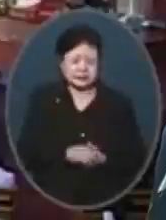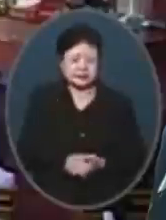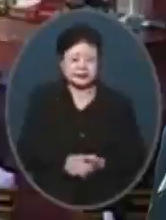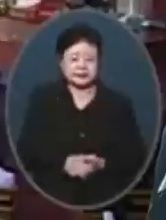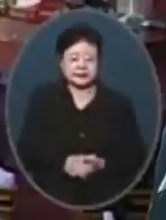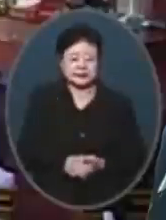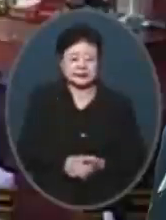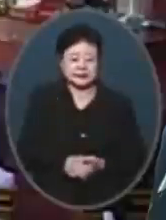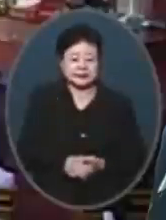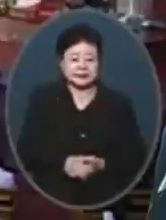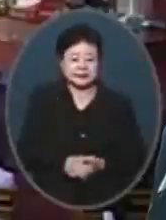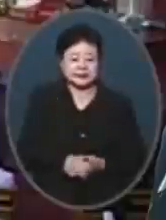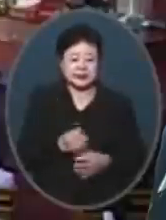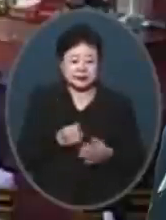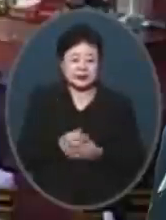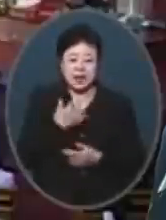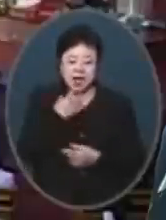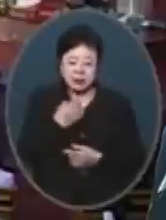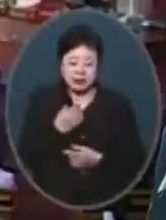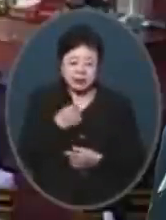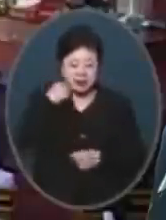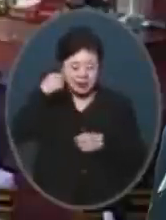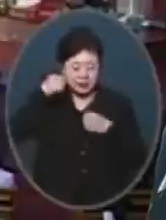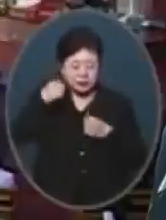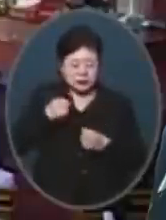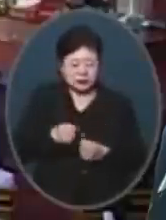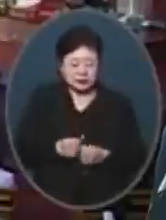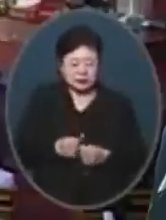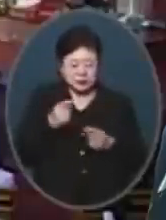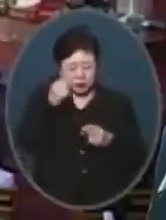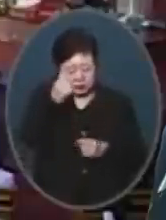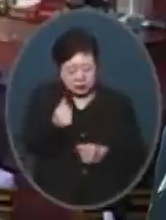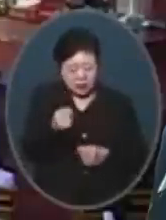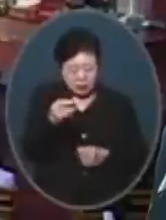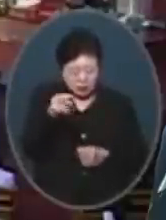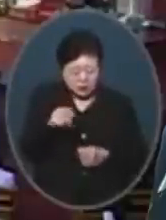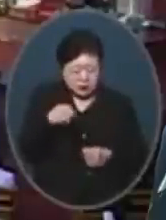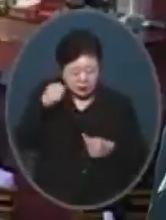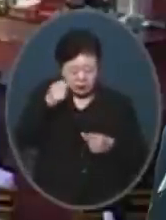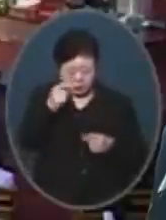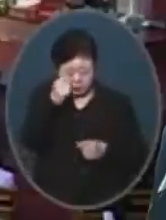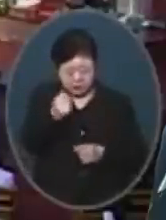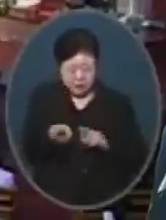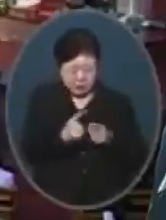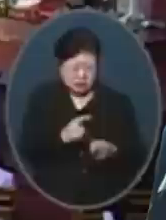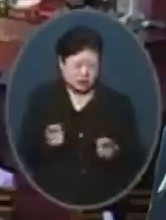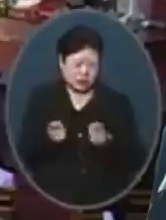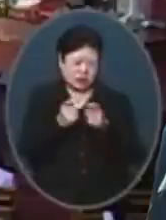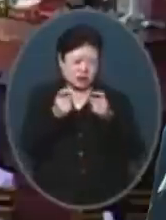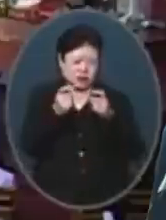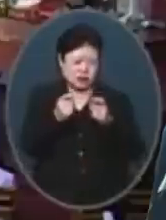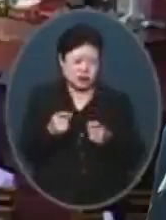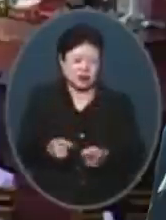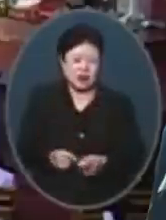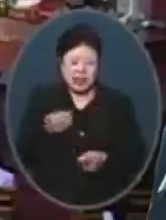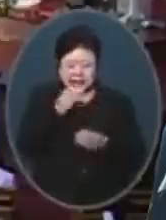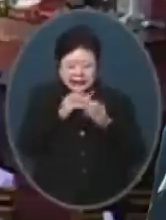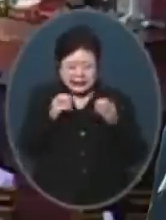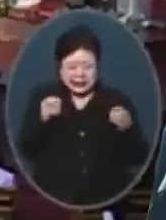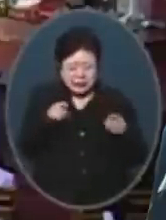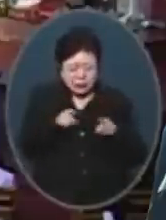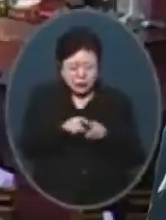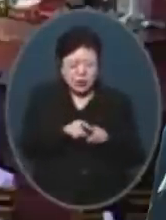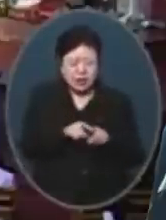없었습니다. 그러므로 아브라함이 가축의 목재와 롯의 가축의 목재와 서로 다투고 가나안 사람과